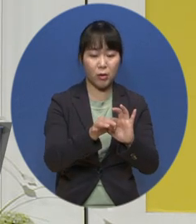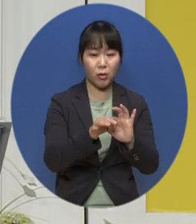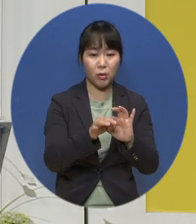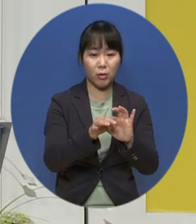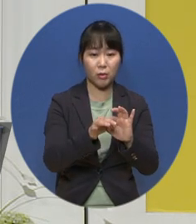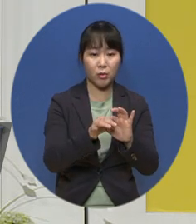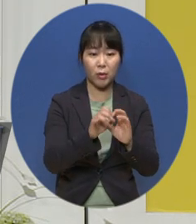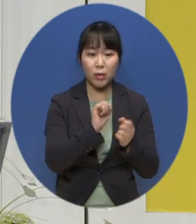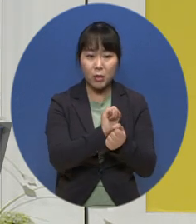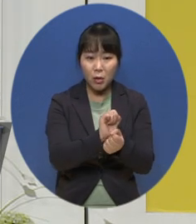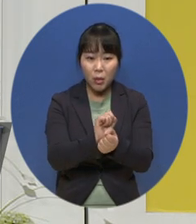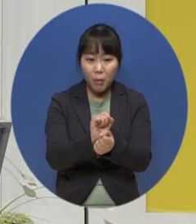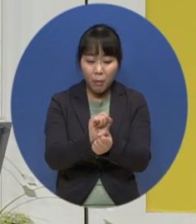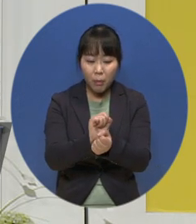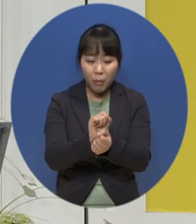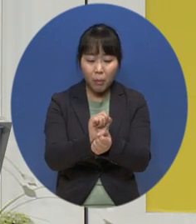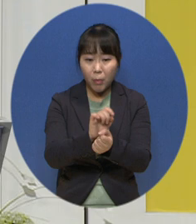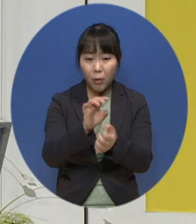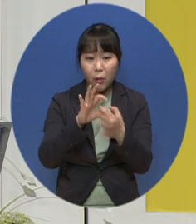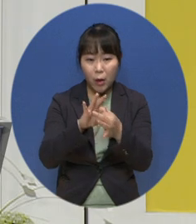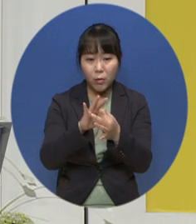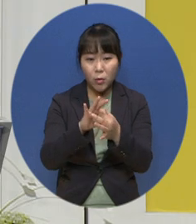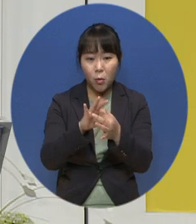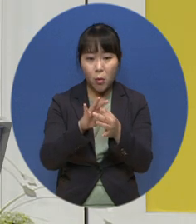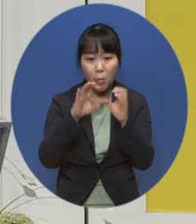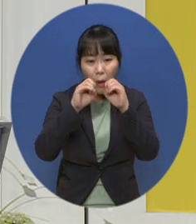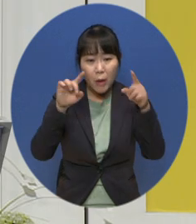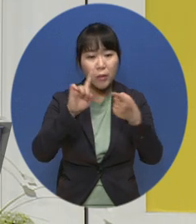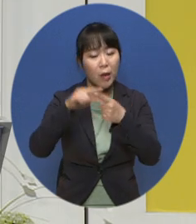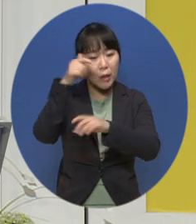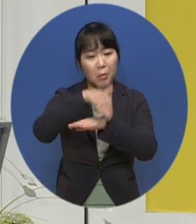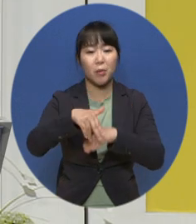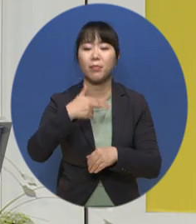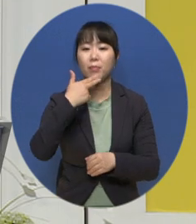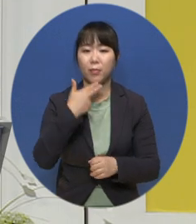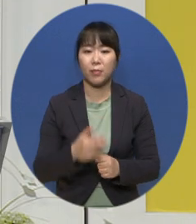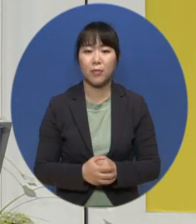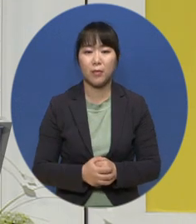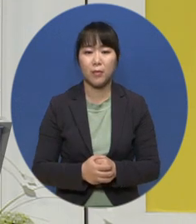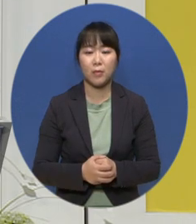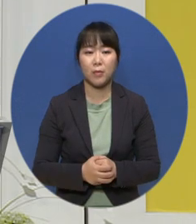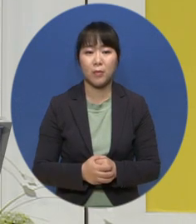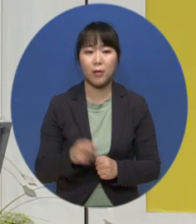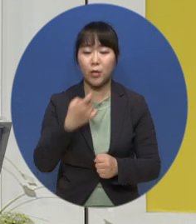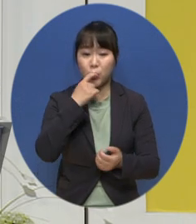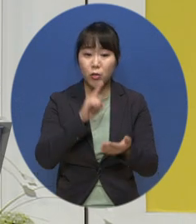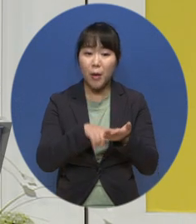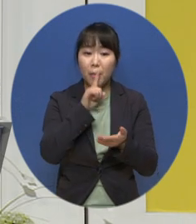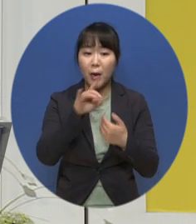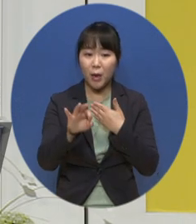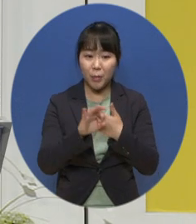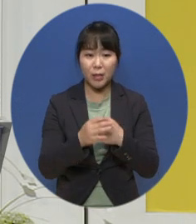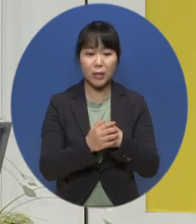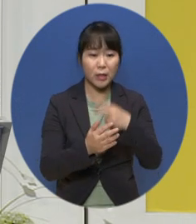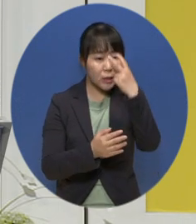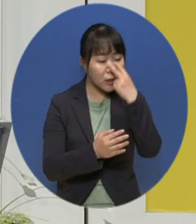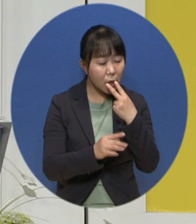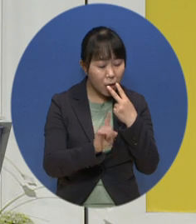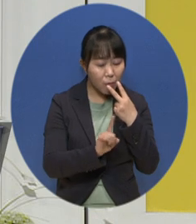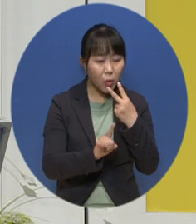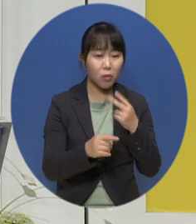2 전염병을 알려야 되는 지 이것을 전혀 계획이 없어요 쉽게 얘기하자면 은 그 시가 끝을